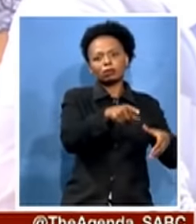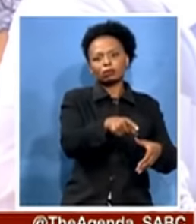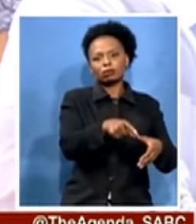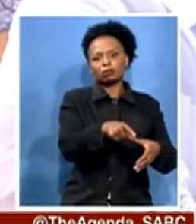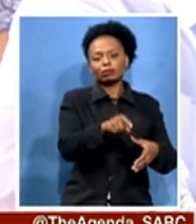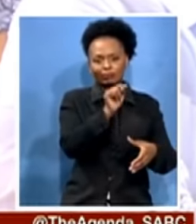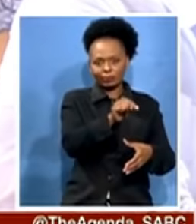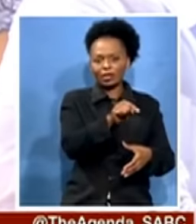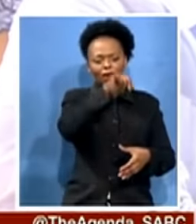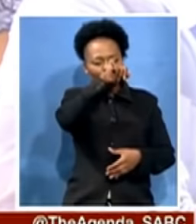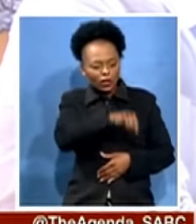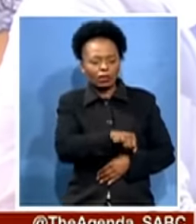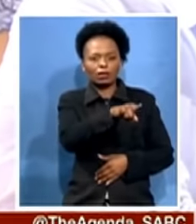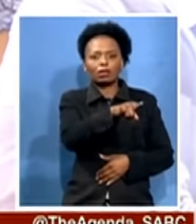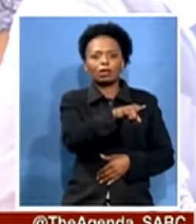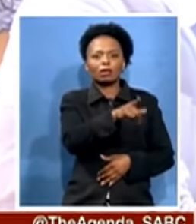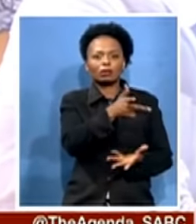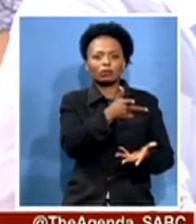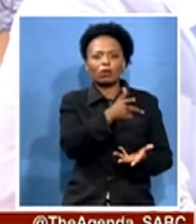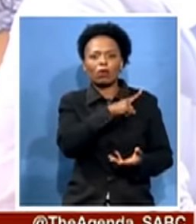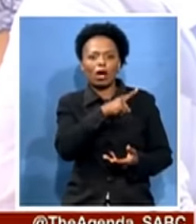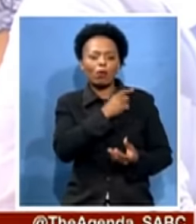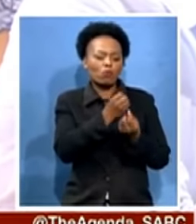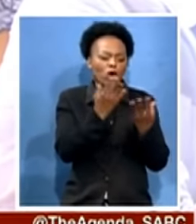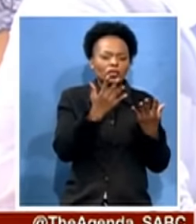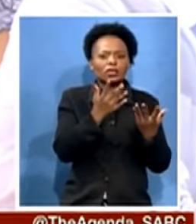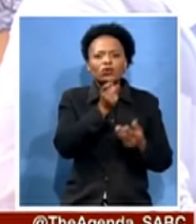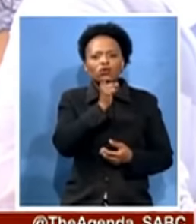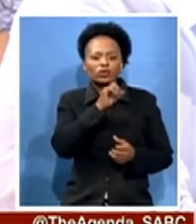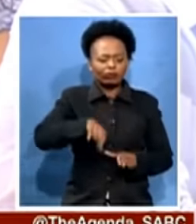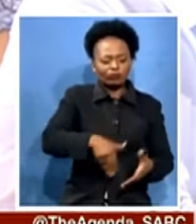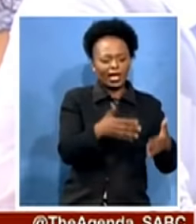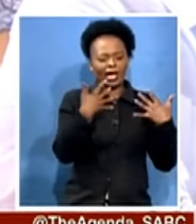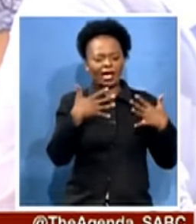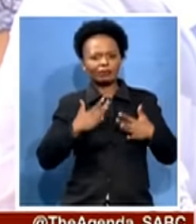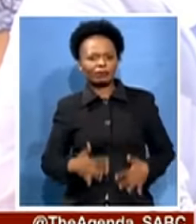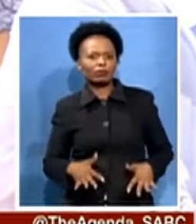izinto physical, waya eFreyhead wayofundela